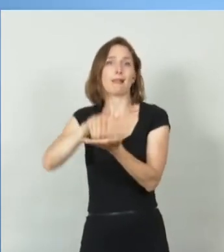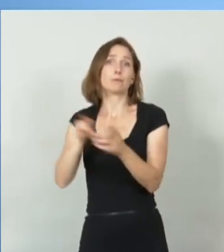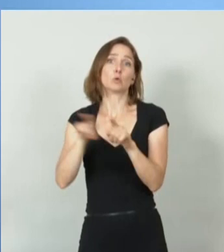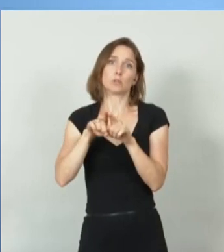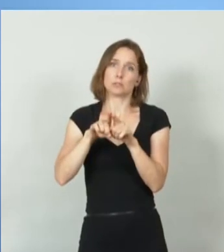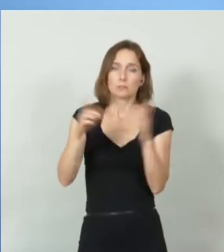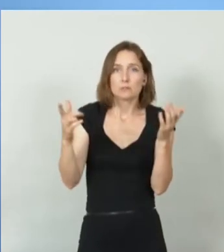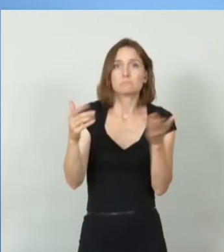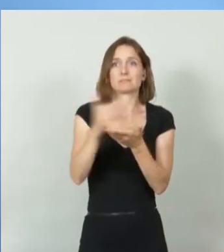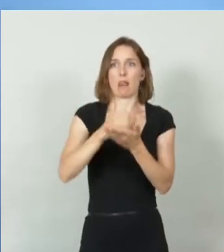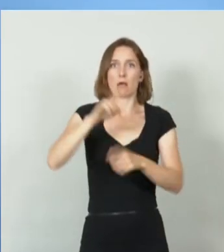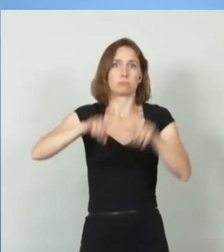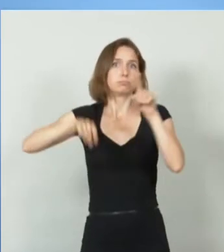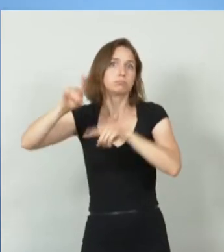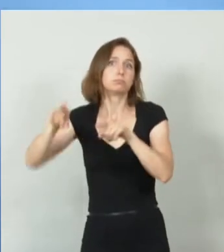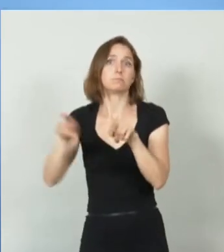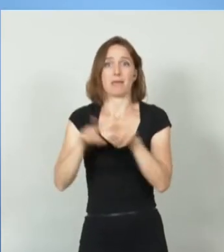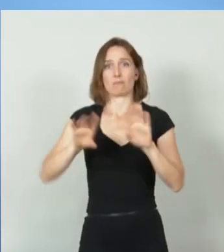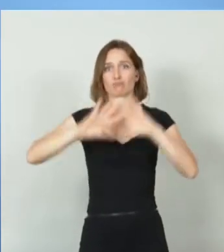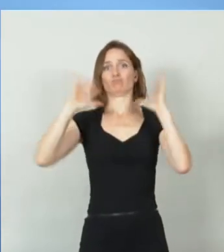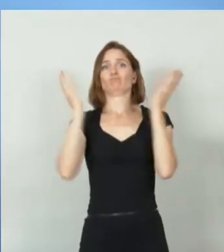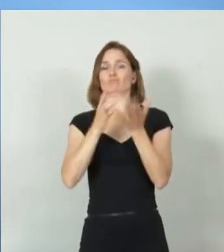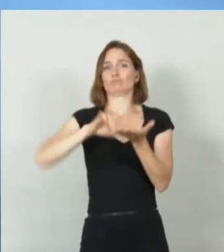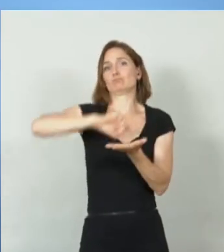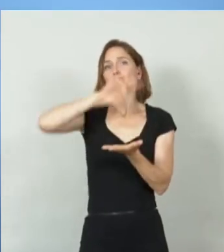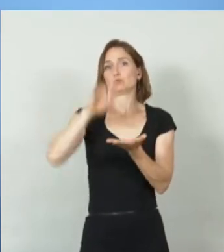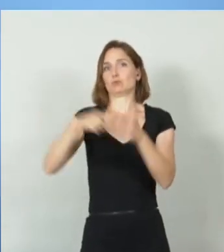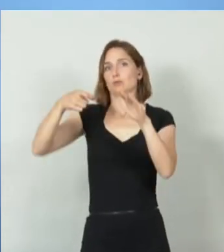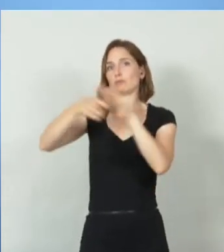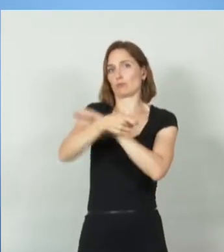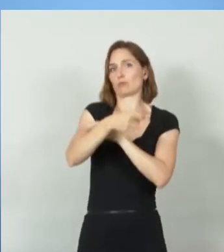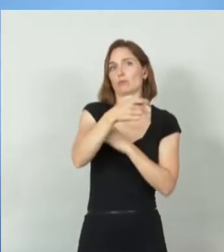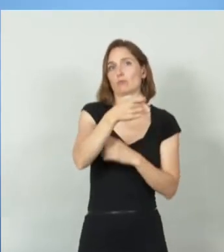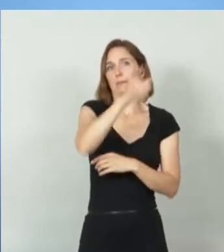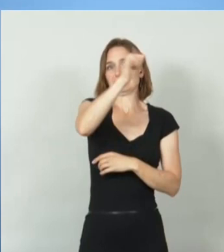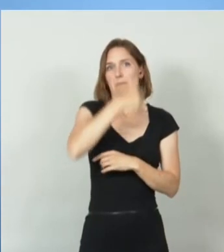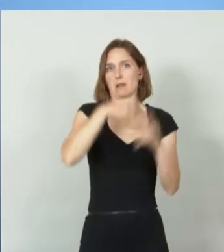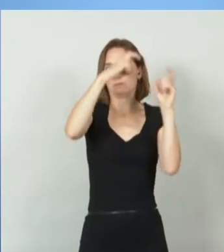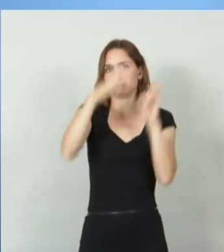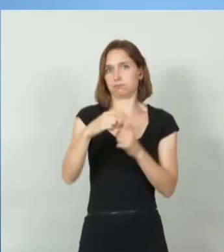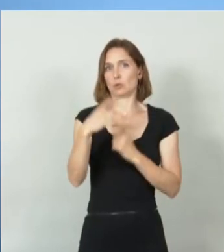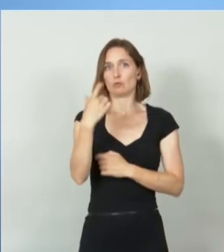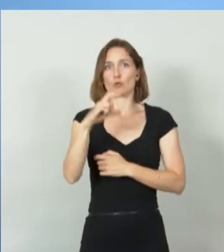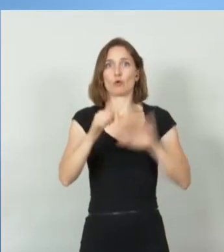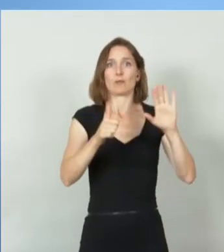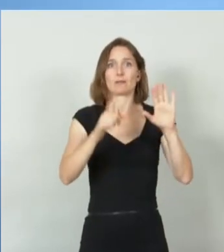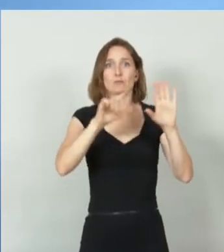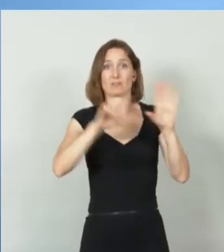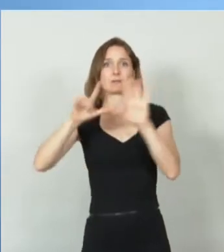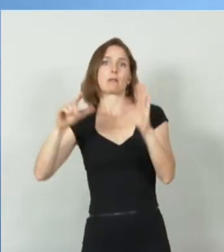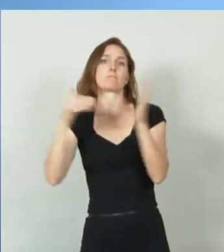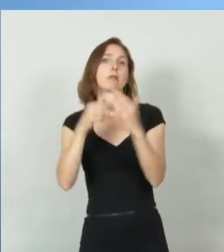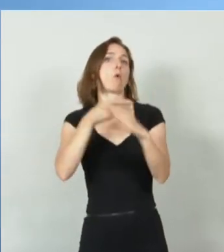sur la masse salariale mais une baisse du budget de la subvention du budget principal de 277000 euros et